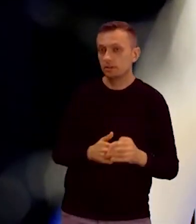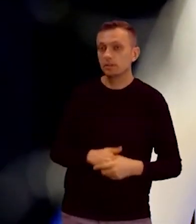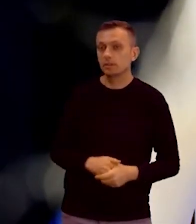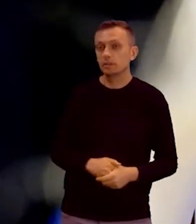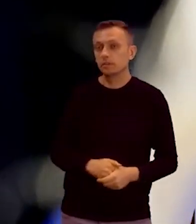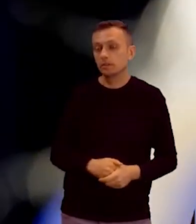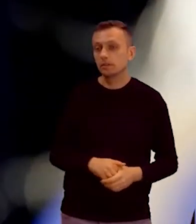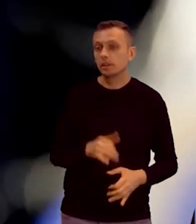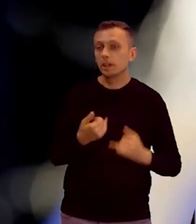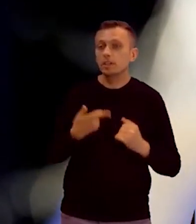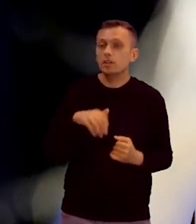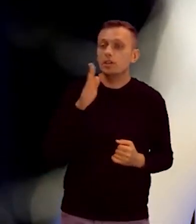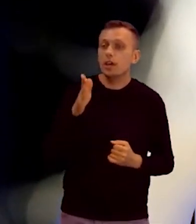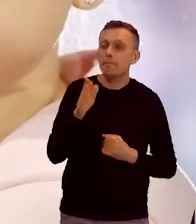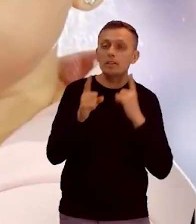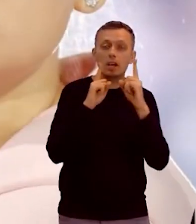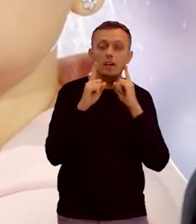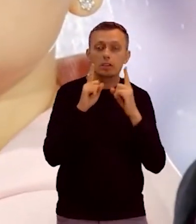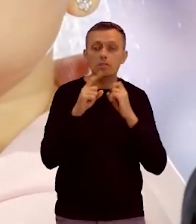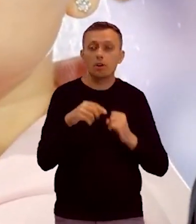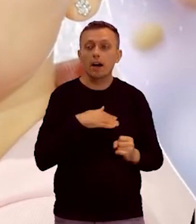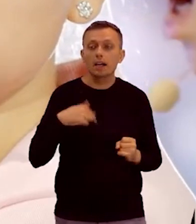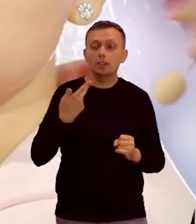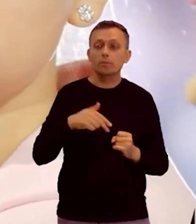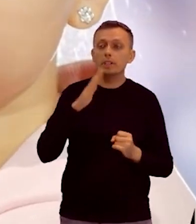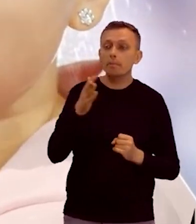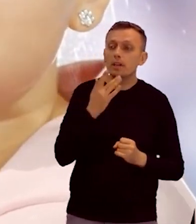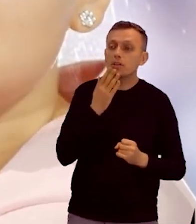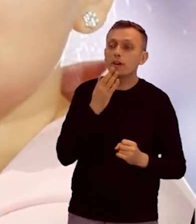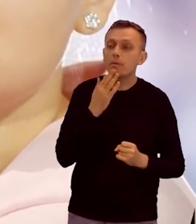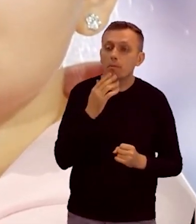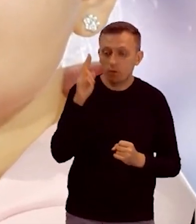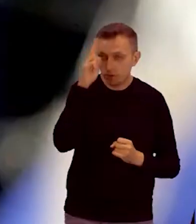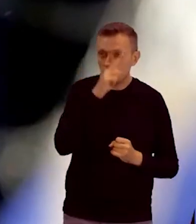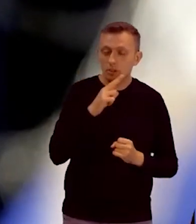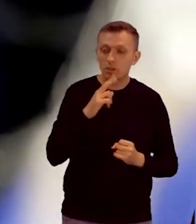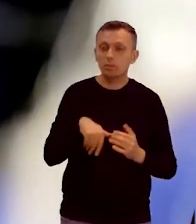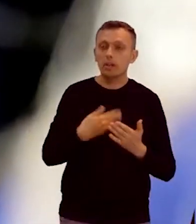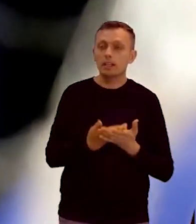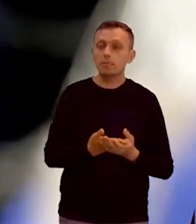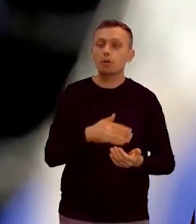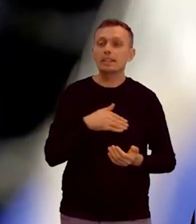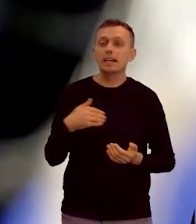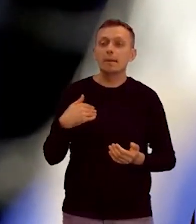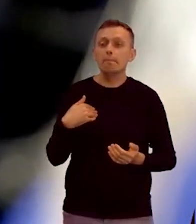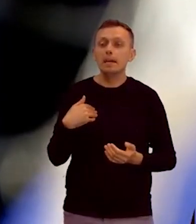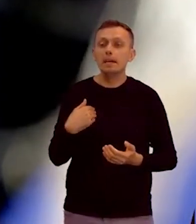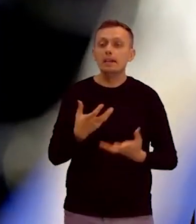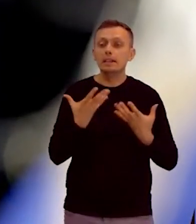nie powiedzielibyśmy tego rodzicom, na przykład tak jak apelowałyśmy do wszystkich